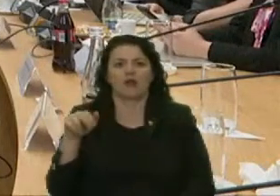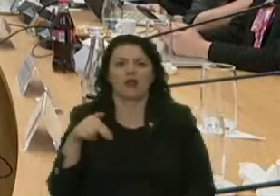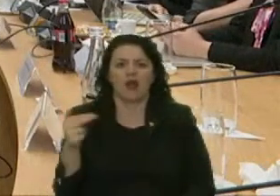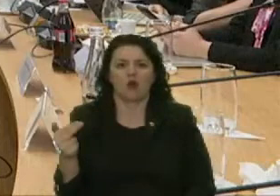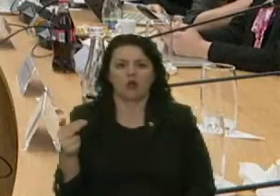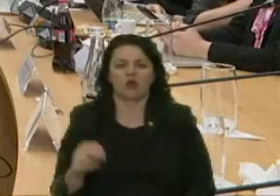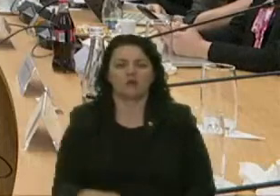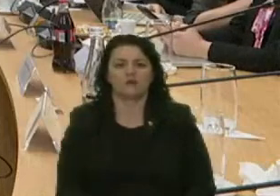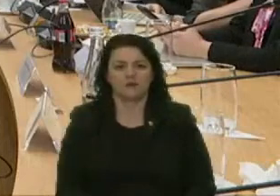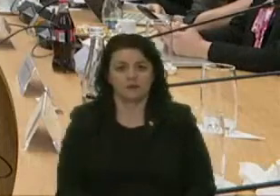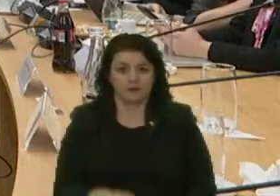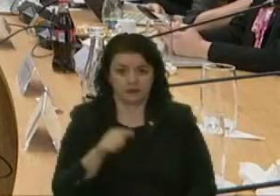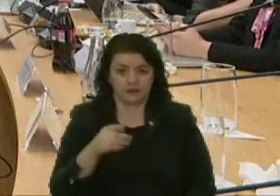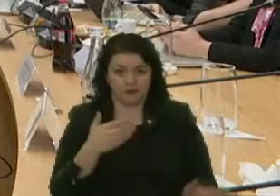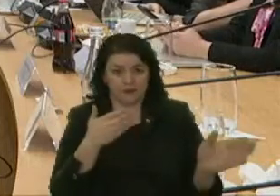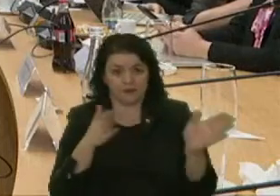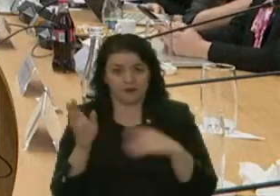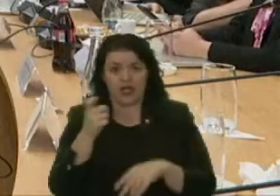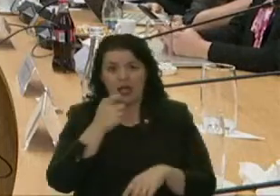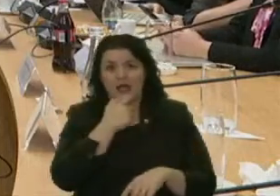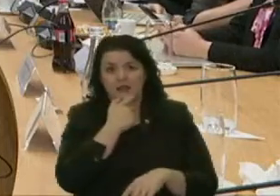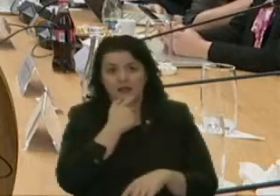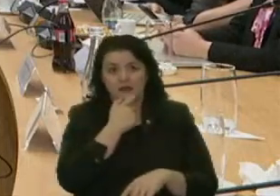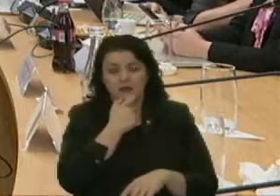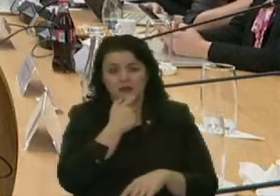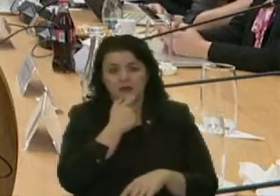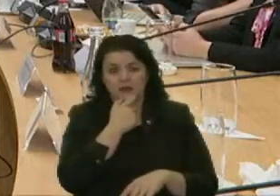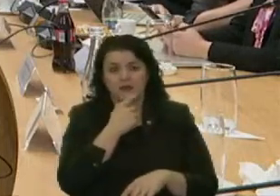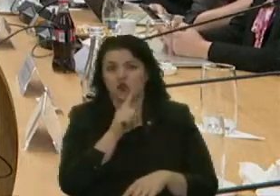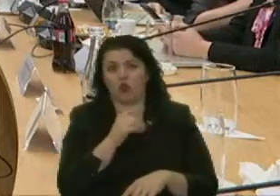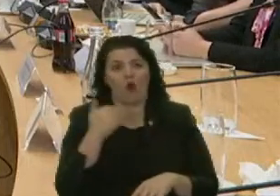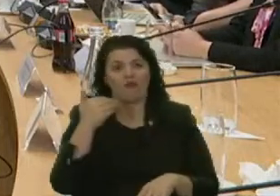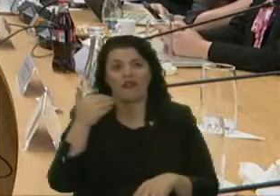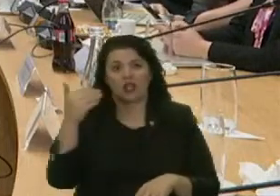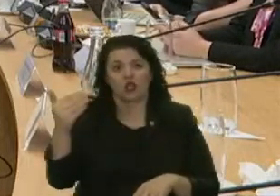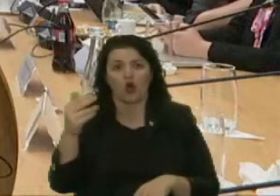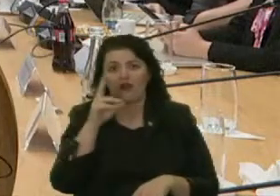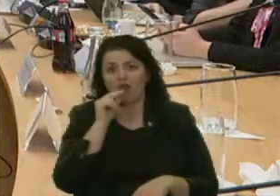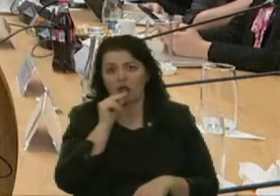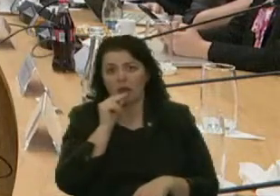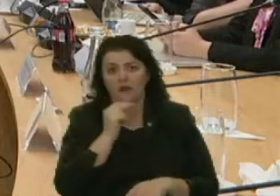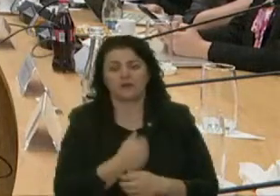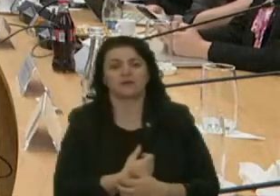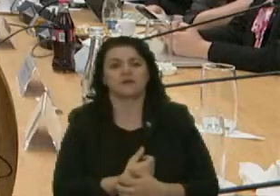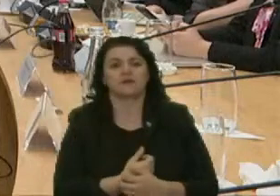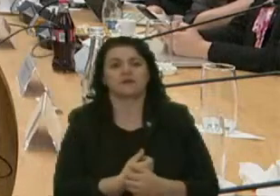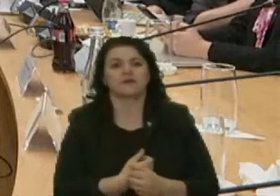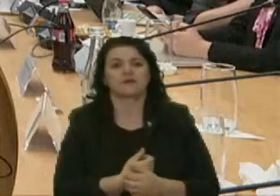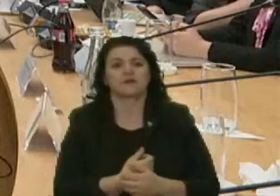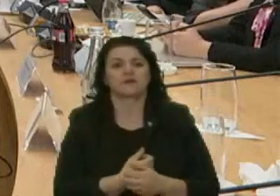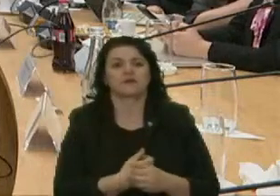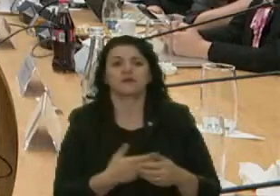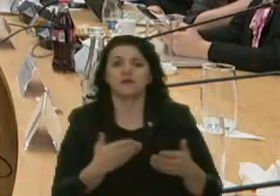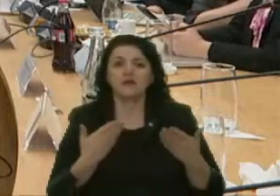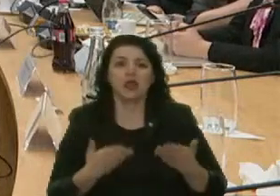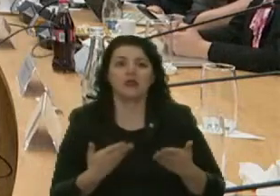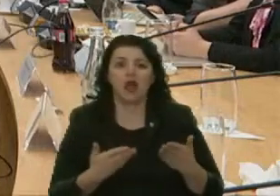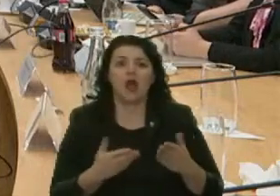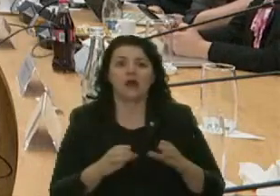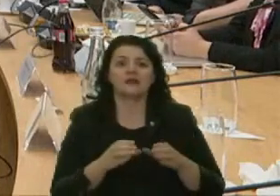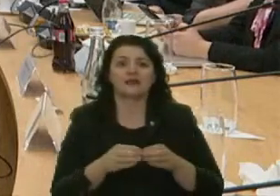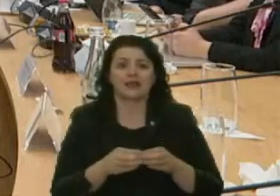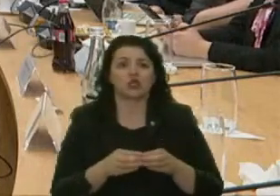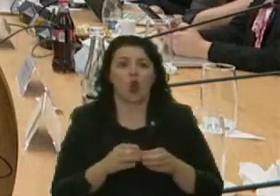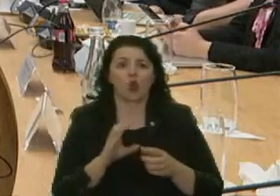din acest an și din și cifric nu în viitor și vorb revenind la vulnerabilitatea sectorului